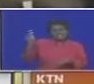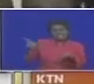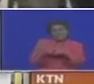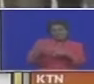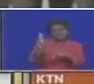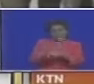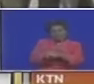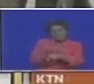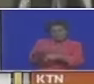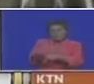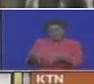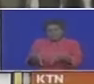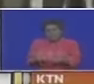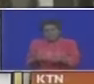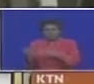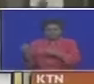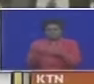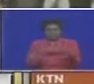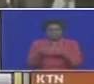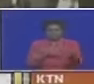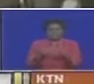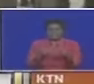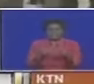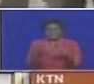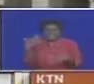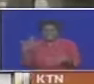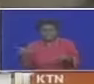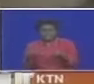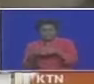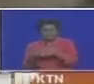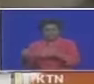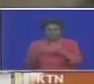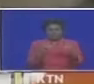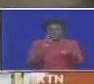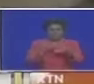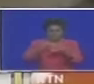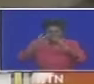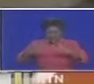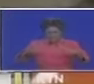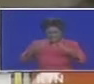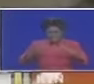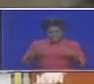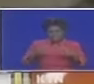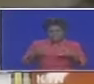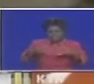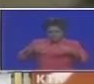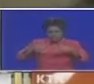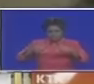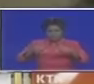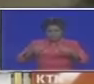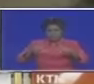ngamia kama njia ya kusafirisha bidhaa na hata kuhama wakati wa kutafuta malisho. Kulingana